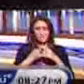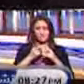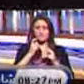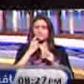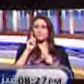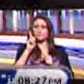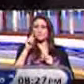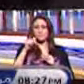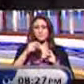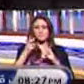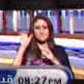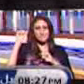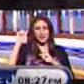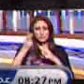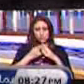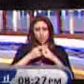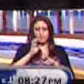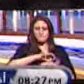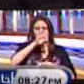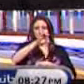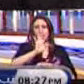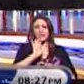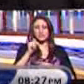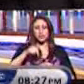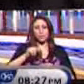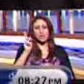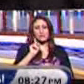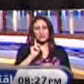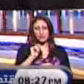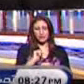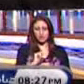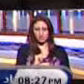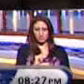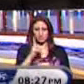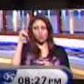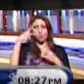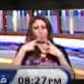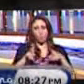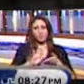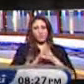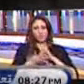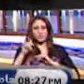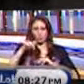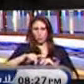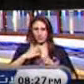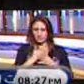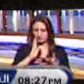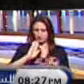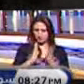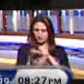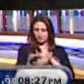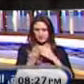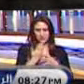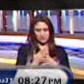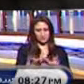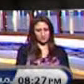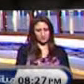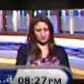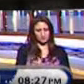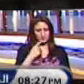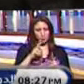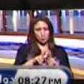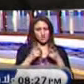تنفيذه. نعم. بمعنى أنه يظل حكم قائم وواجب النفاذ، بمعنى أن هذا الطعن ليس له أي أثر قانوني، وأن